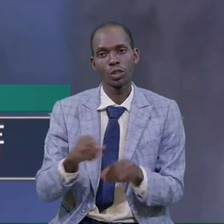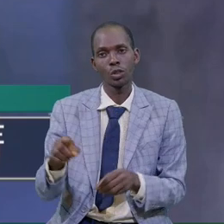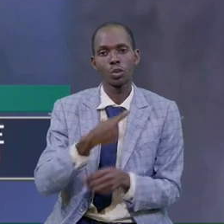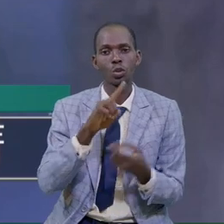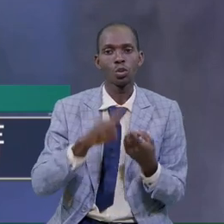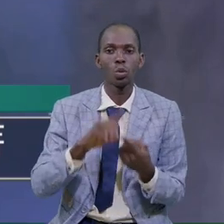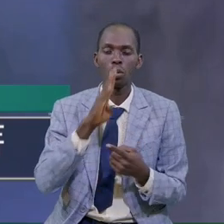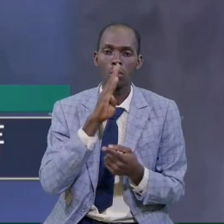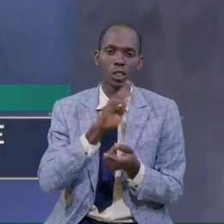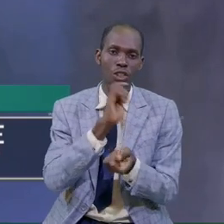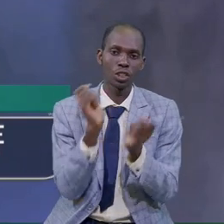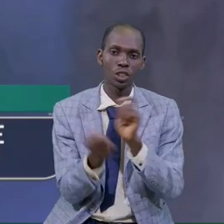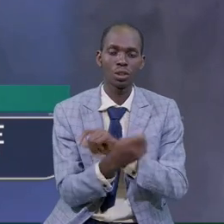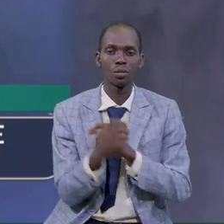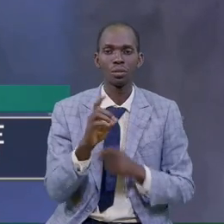changé.